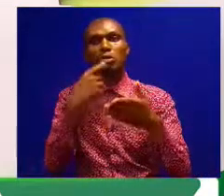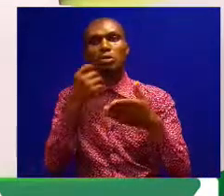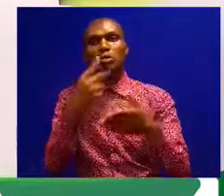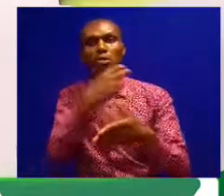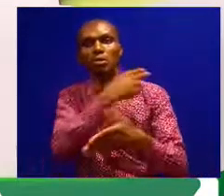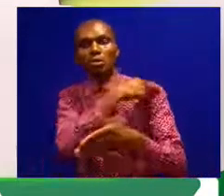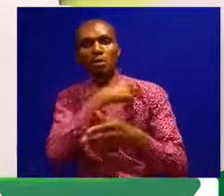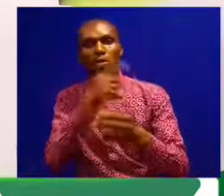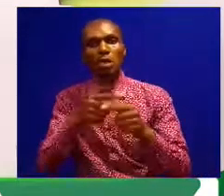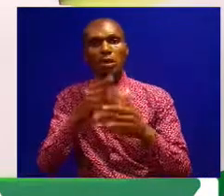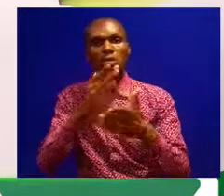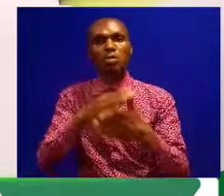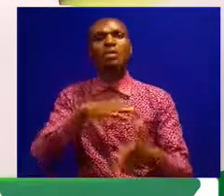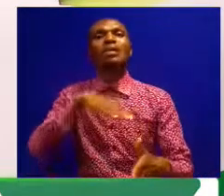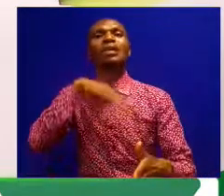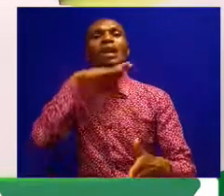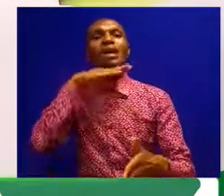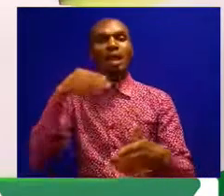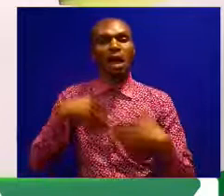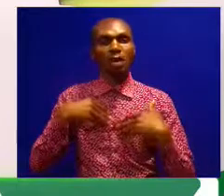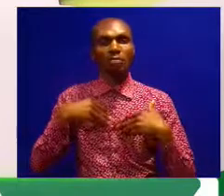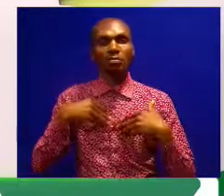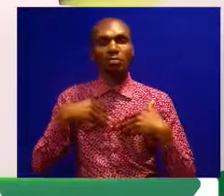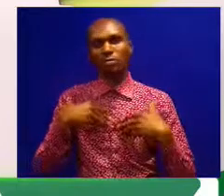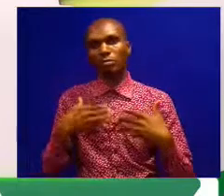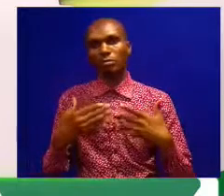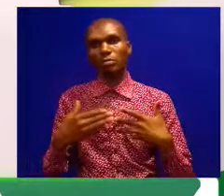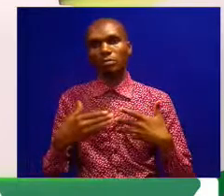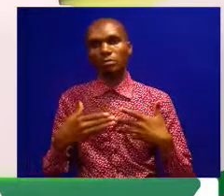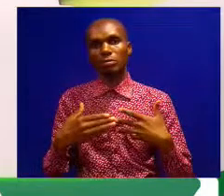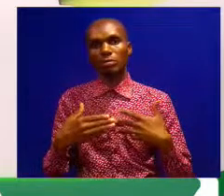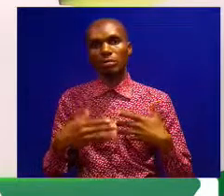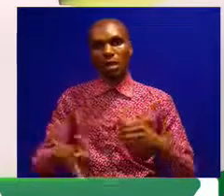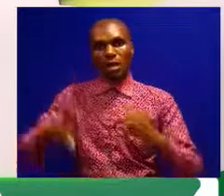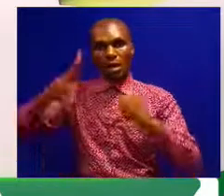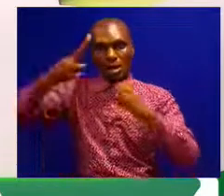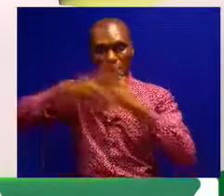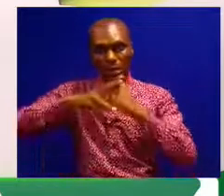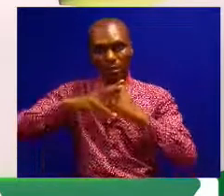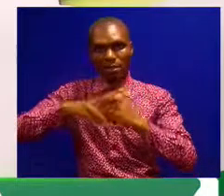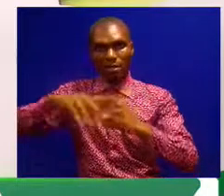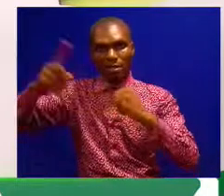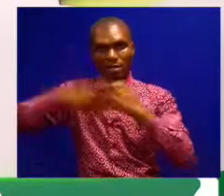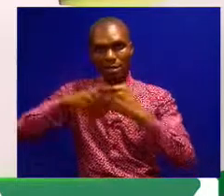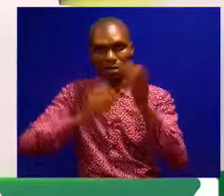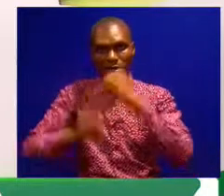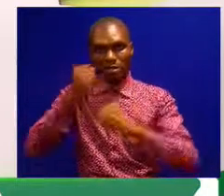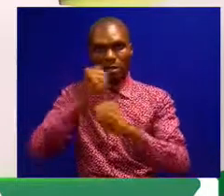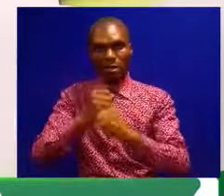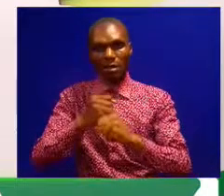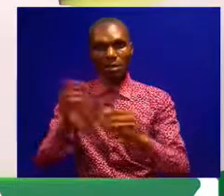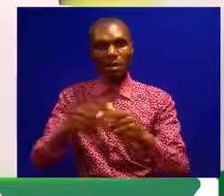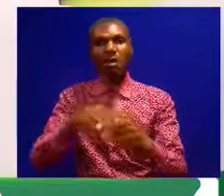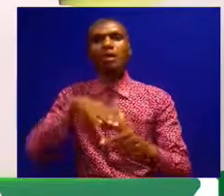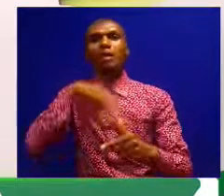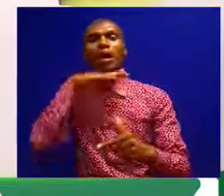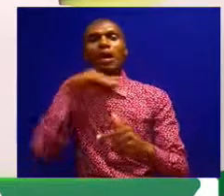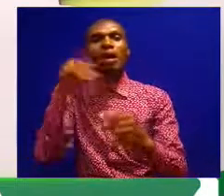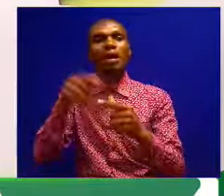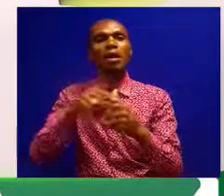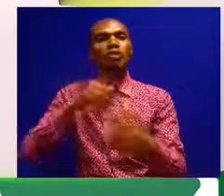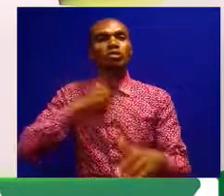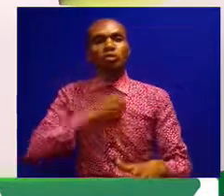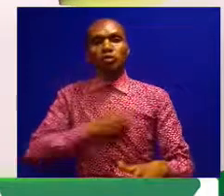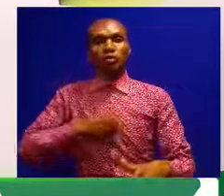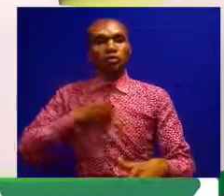wili kagusiri obo imabuwa ye kabuate emiaka emerongo kianda ne tano nomo asebono ngore chuse ngore gendrete